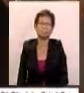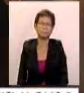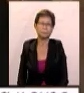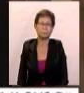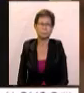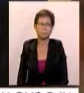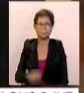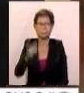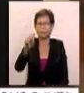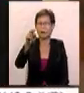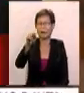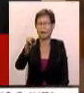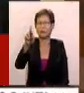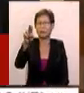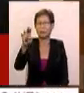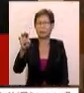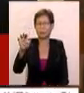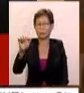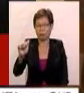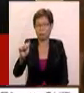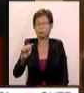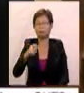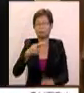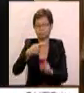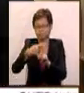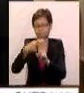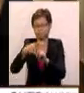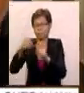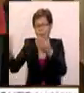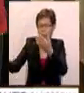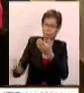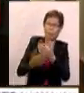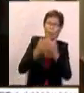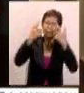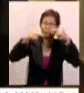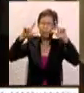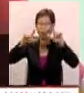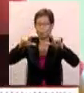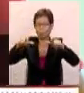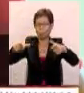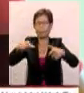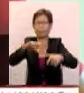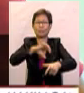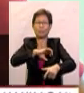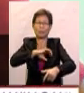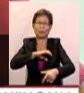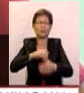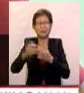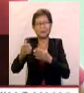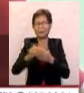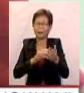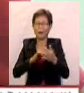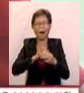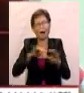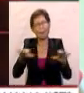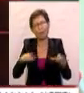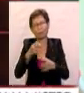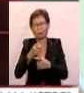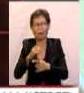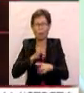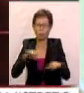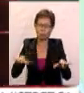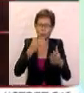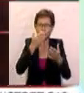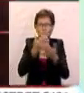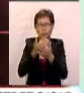Sementara itu, Andre Zinho optimis mampu mengembalikan kegemilangan skuad The Cops. Doesn't matter what I will do or not. I want to do